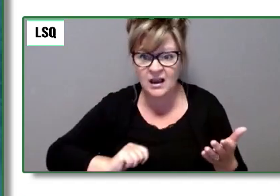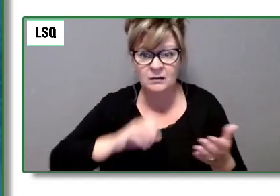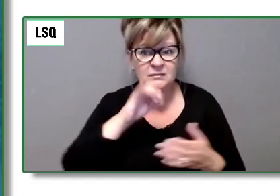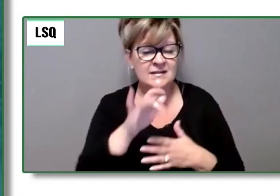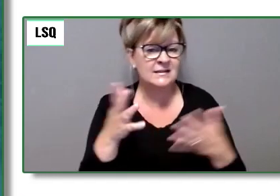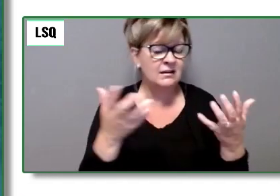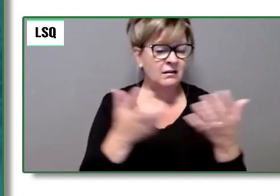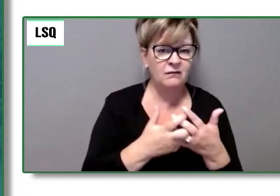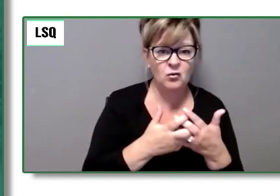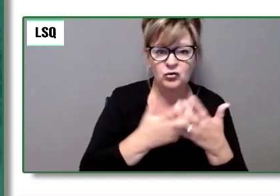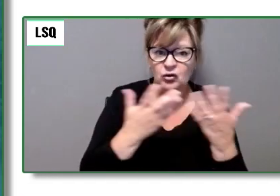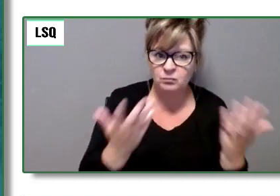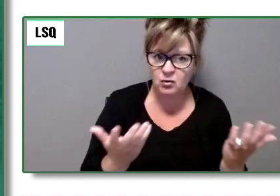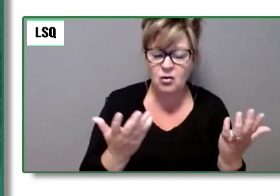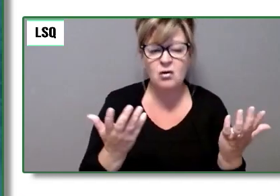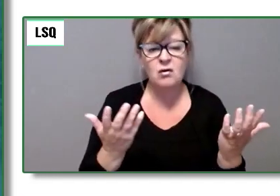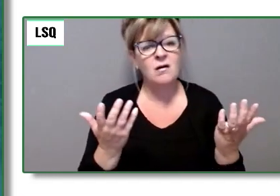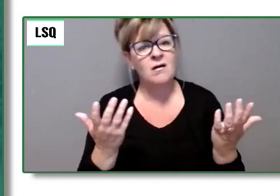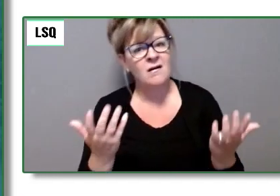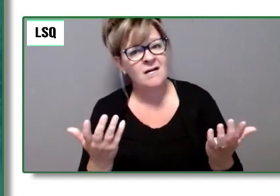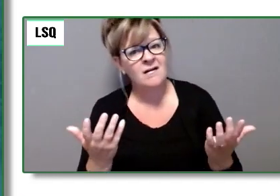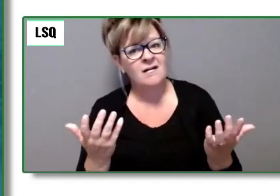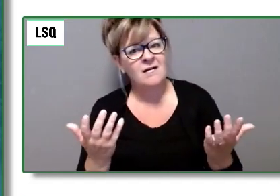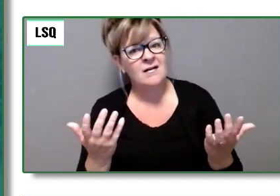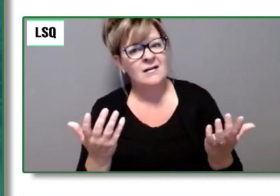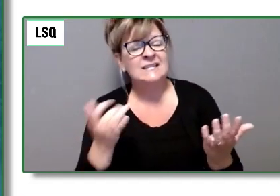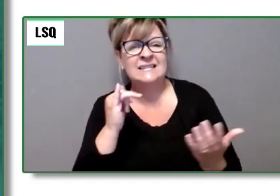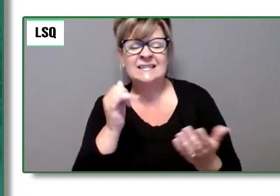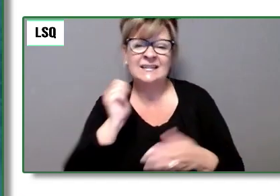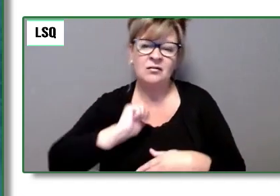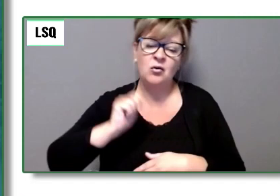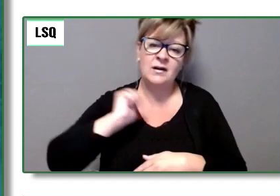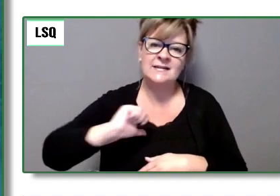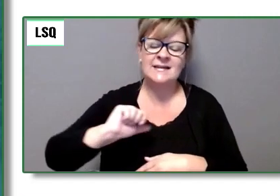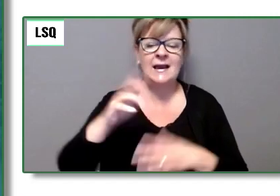de responsabilité civile qui entrent en jeu.